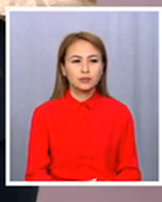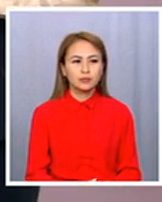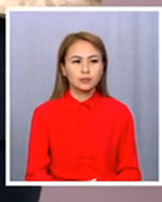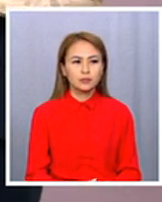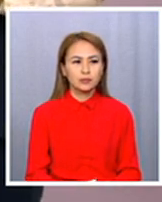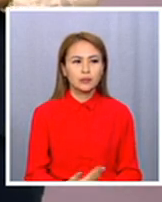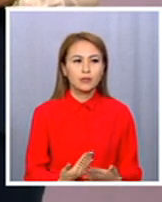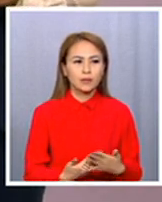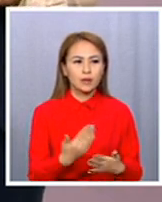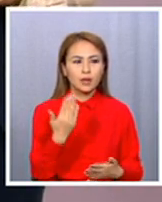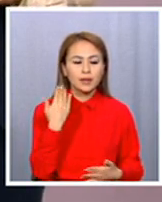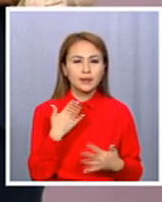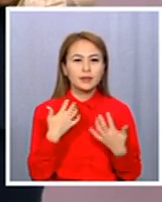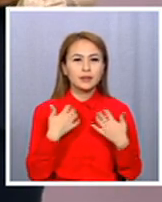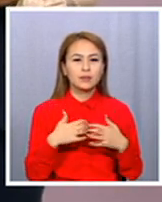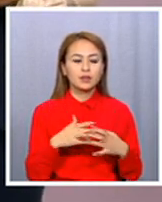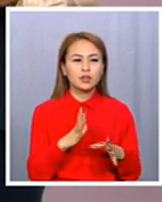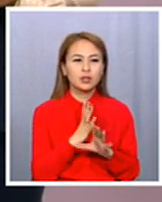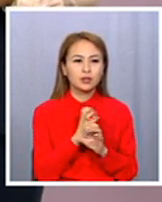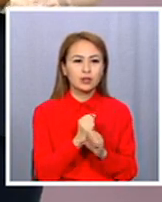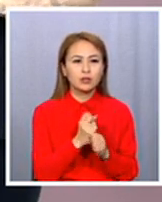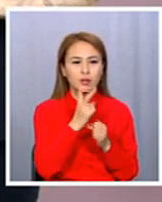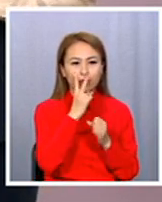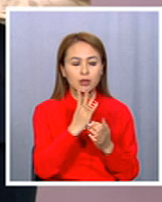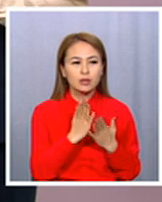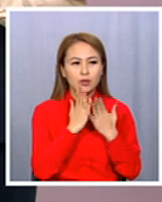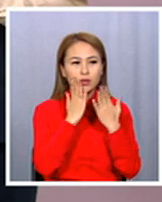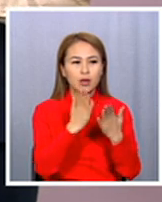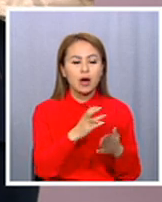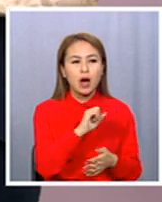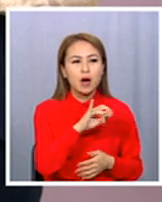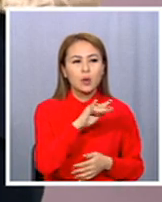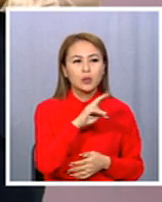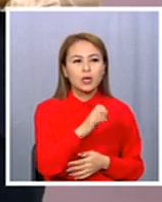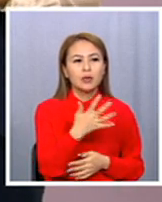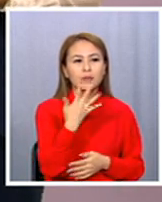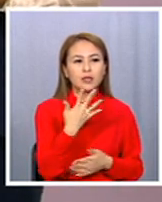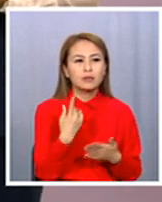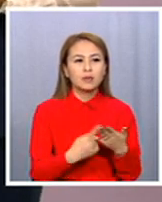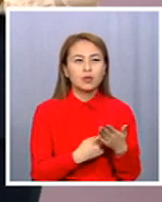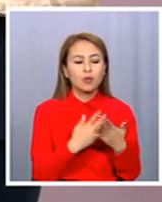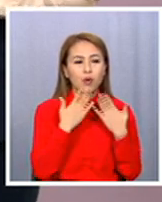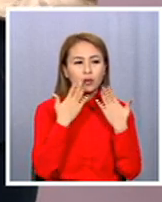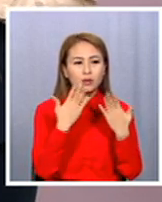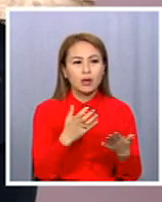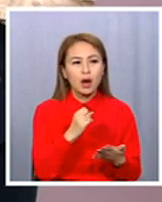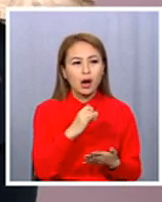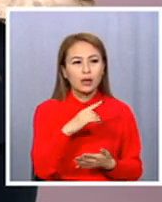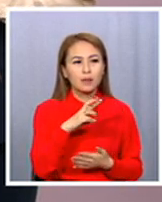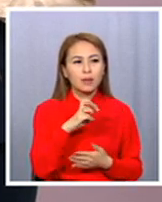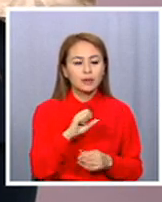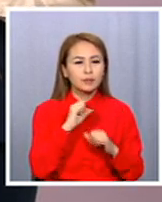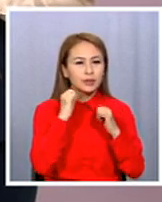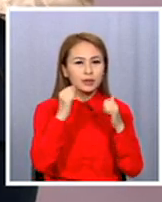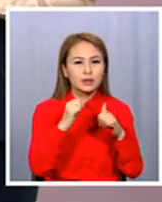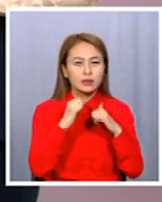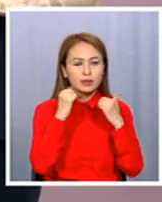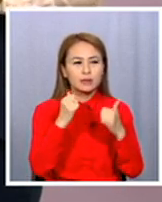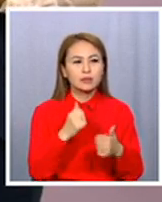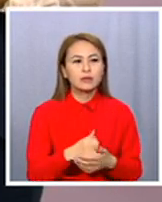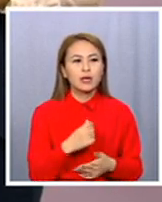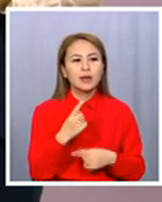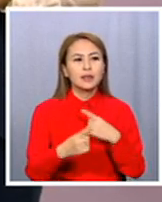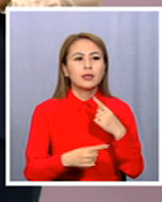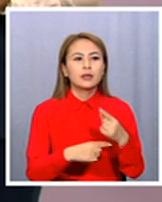Алдымен есептің қысқаша шартына назар аударыңдар. Аруна 5 бет оқыды, Арман белгісіз.